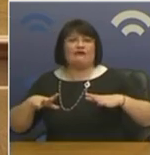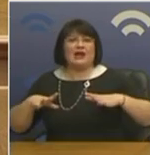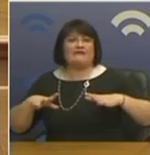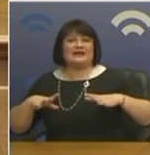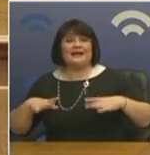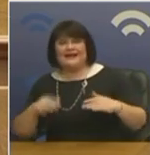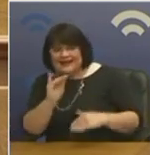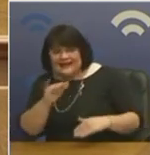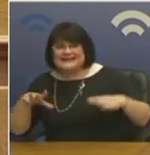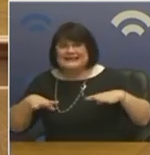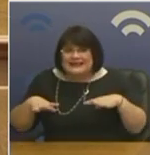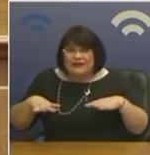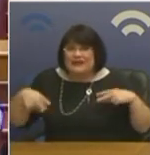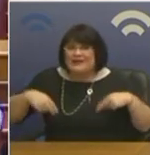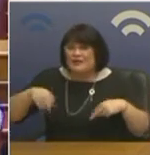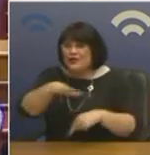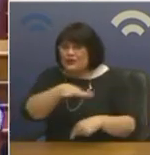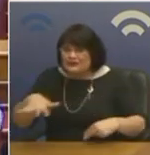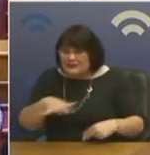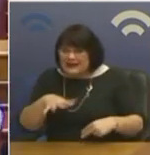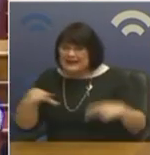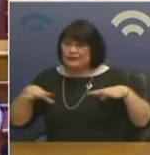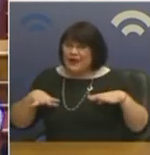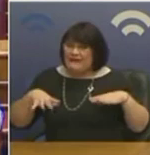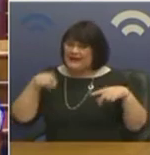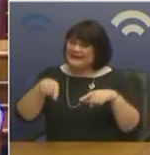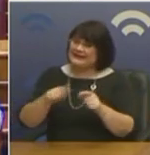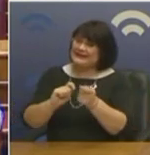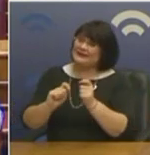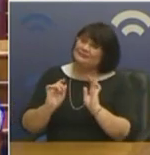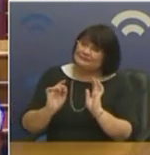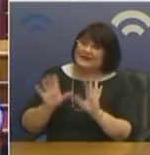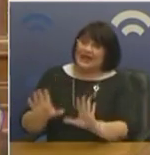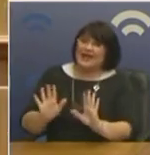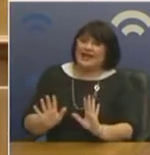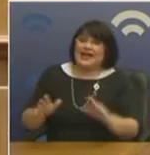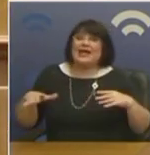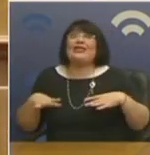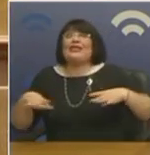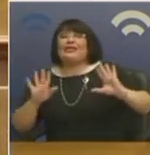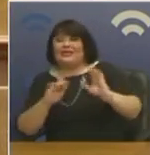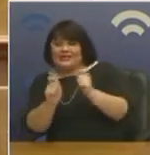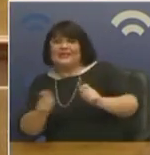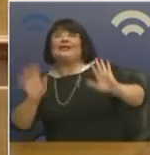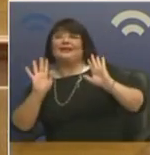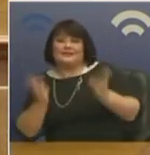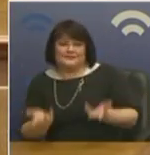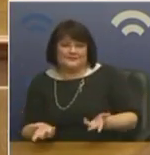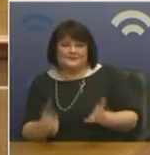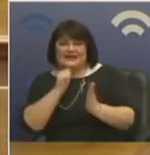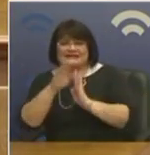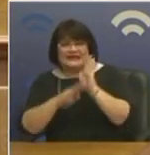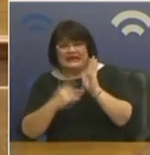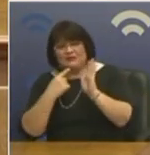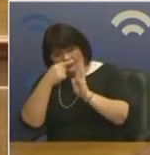Γαλαπετρίτη. Όταν σας βολεύει, δεν απαγορεύεται. Δεν το καταλαβαίνω αυτό. Είναι κατ' επίφαση η δημοκρατία σας. Απαγορεύεται, το λέει το Σύνταγμα. Το Σύνταγμα λέει και άλλα